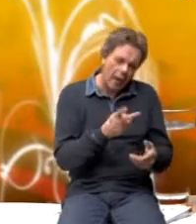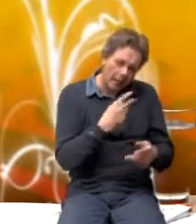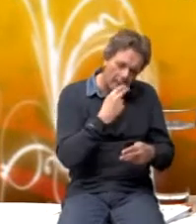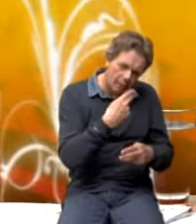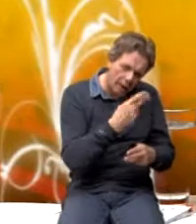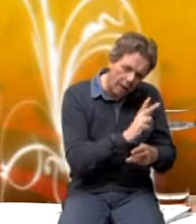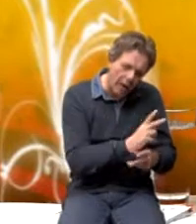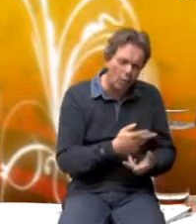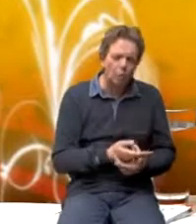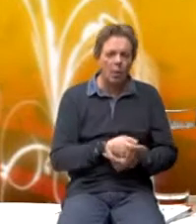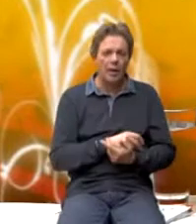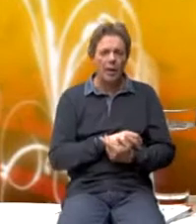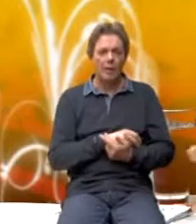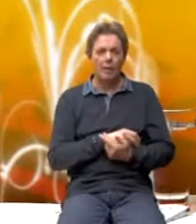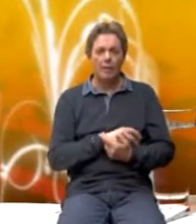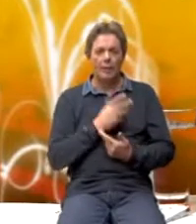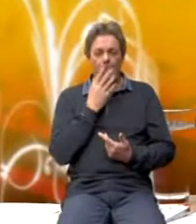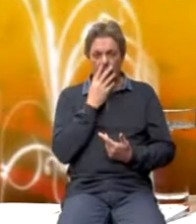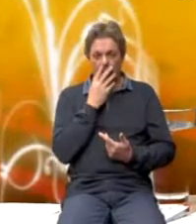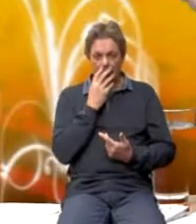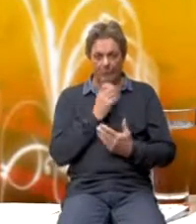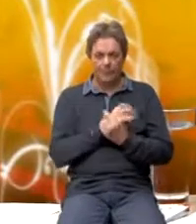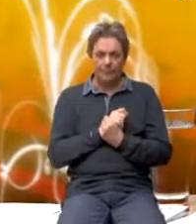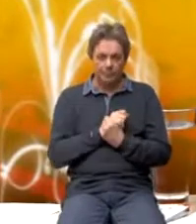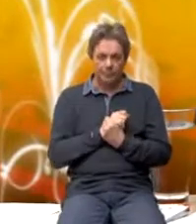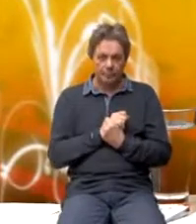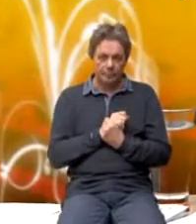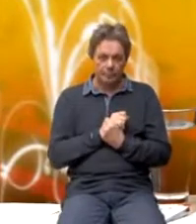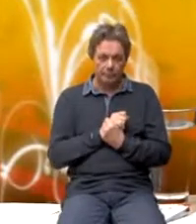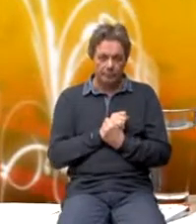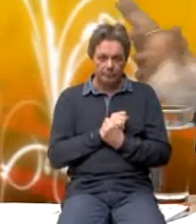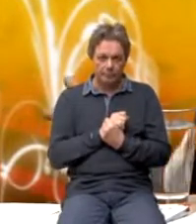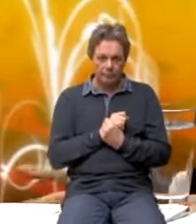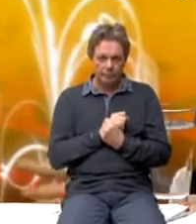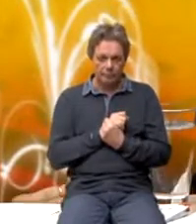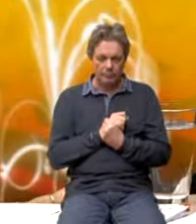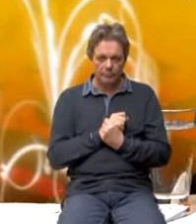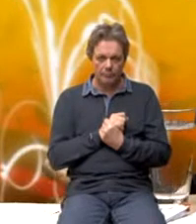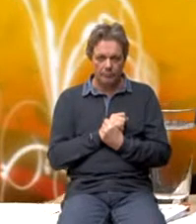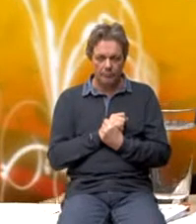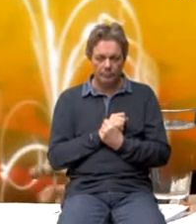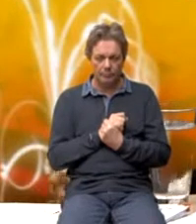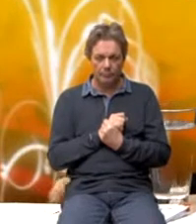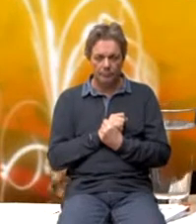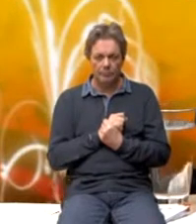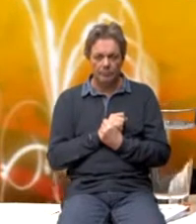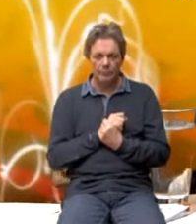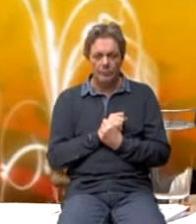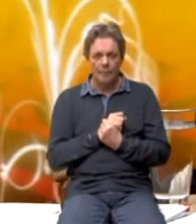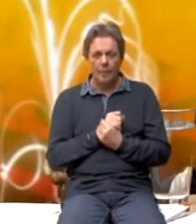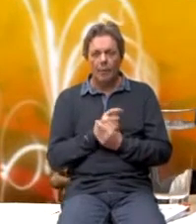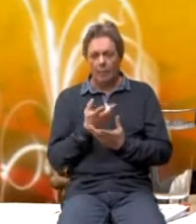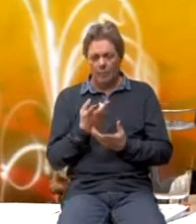proizvođači da im ne dolaze baš u kontrole, ne OPG, oni su obrtnička poduzeća proizvodna, nego